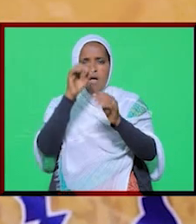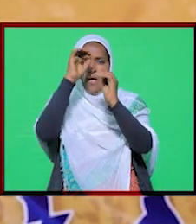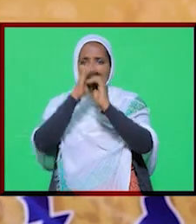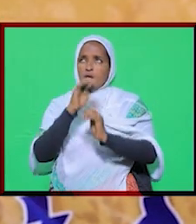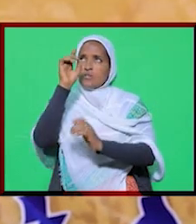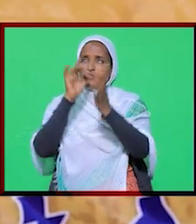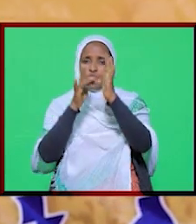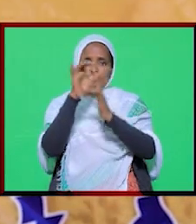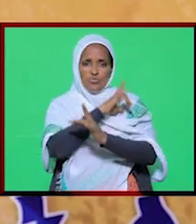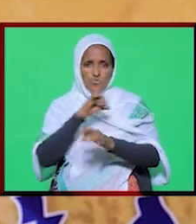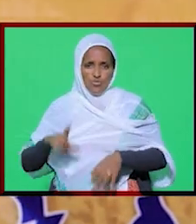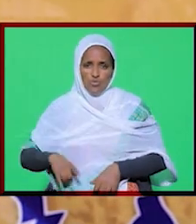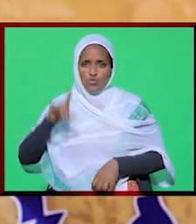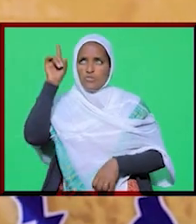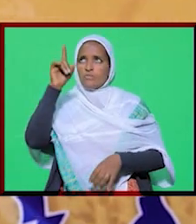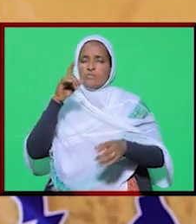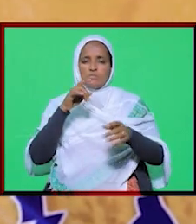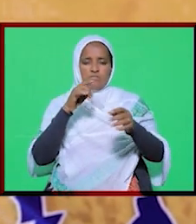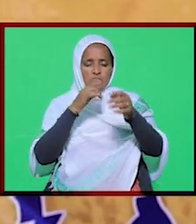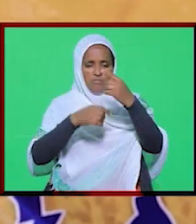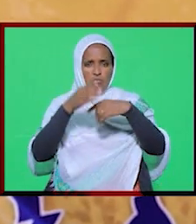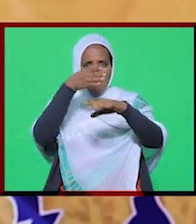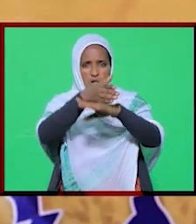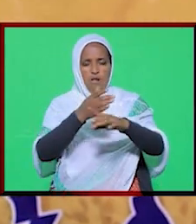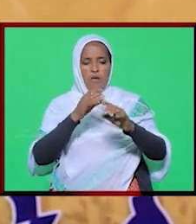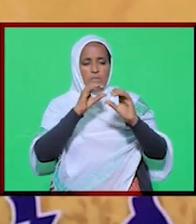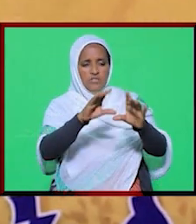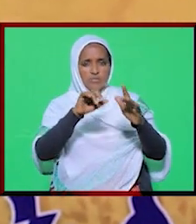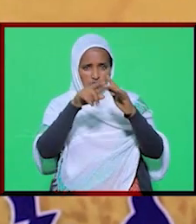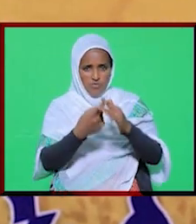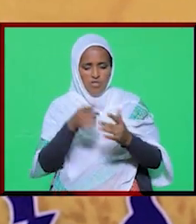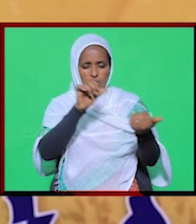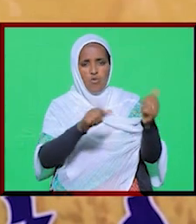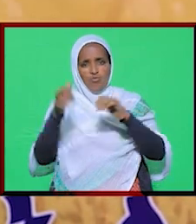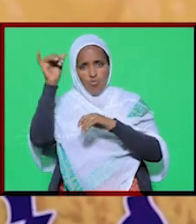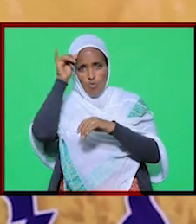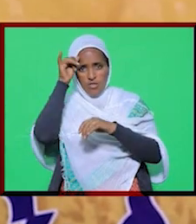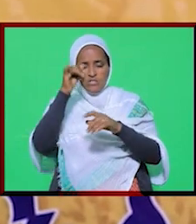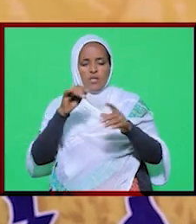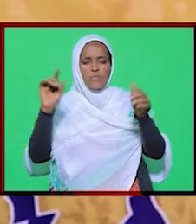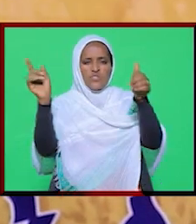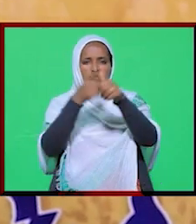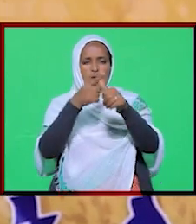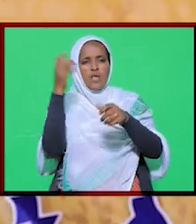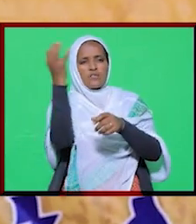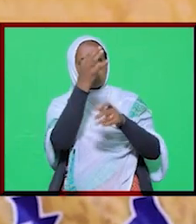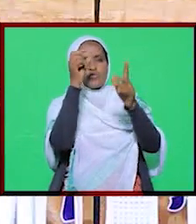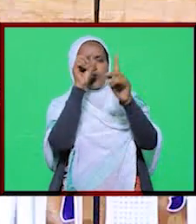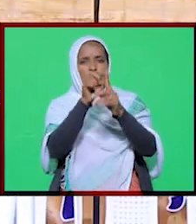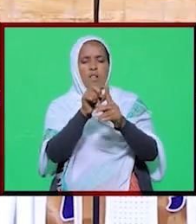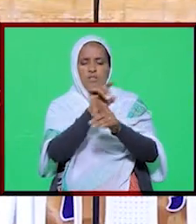አምላካችን ኢየሱስ ክርስቶስም ከመንፈቅ በኋላ ማስተማር ሲጀምር ከመጥምቀ ዮሐንስ የመጀመሪያ የስብከቱ